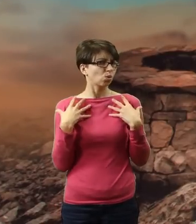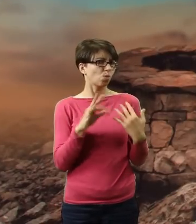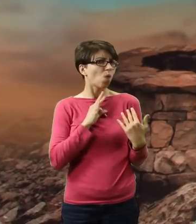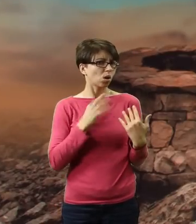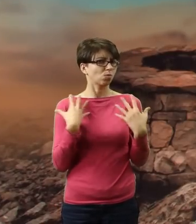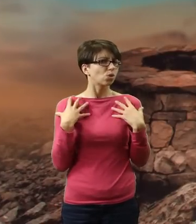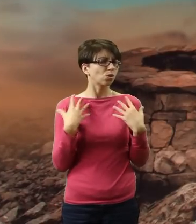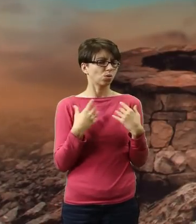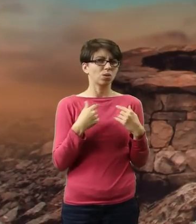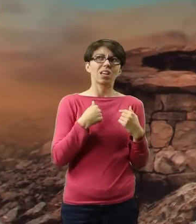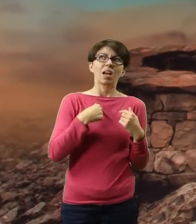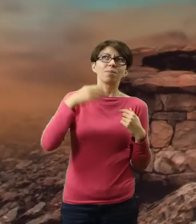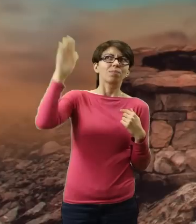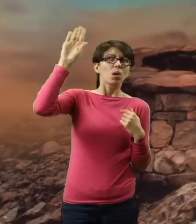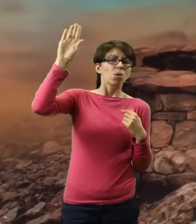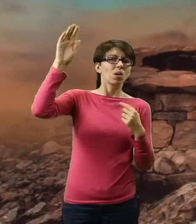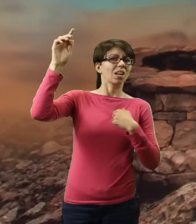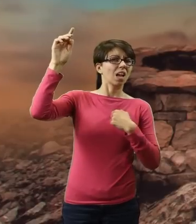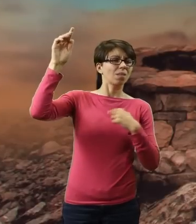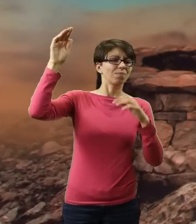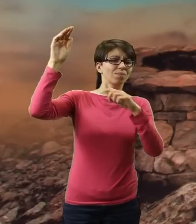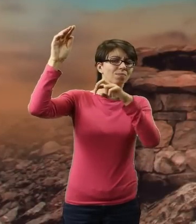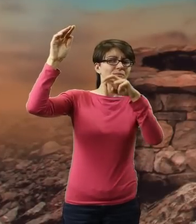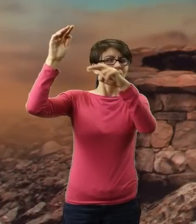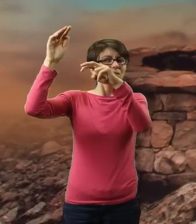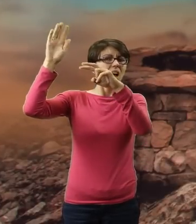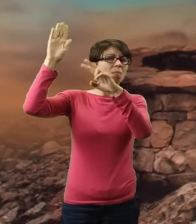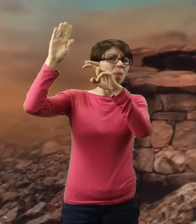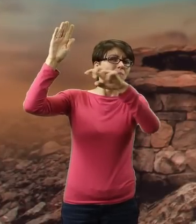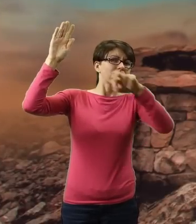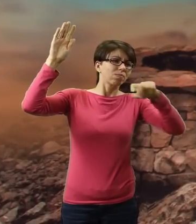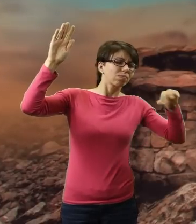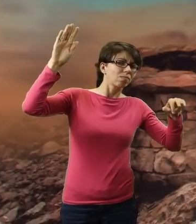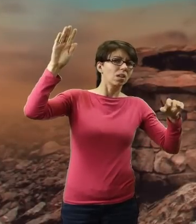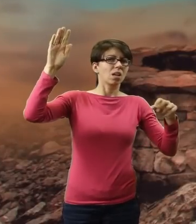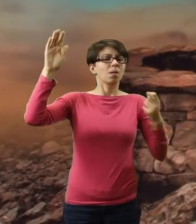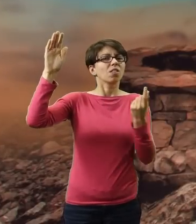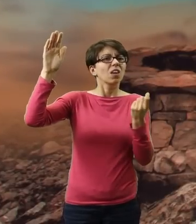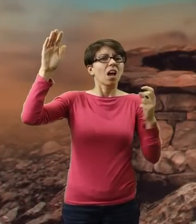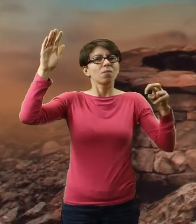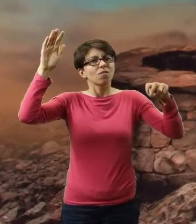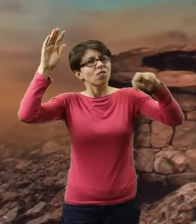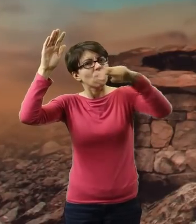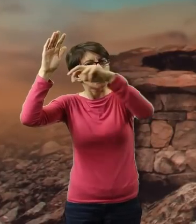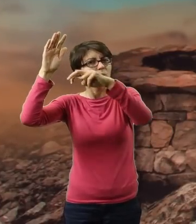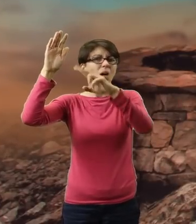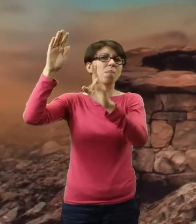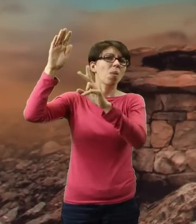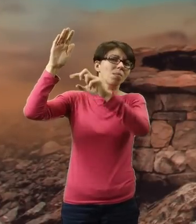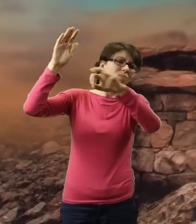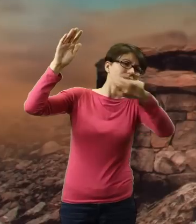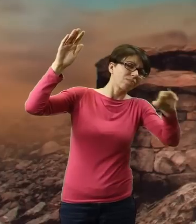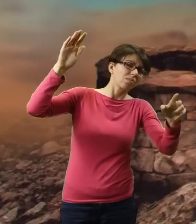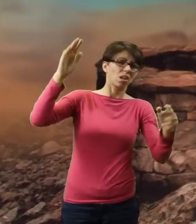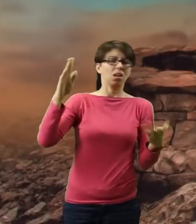życia oddalamy się od niego czasem są chwile że wracamy znowu mamy duże